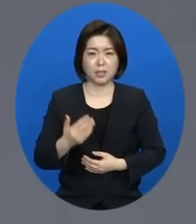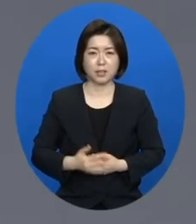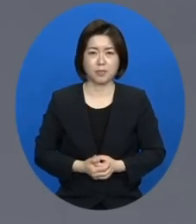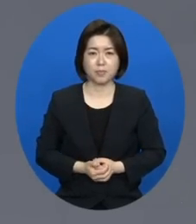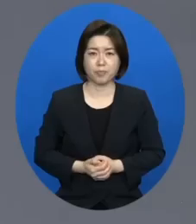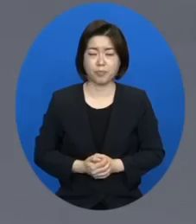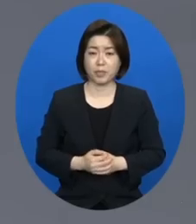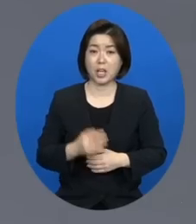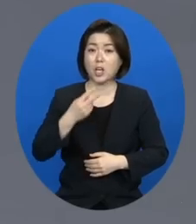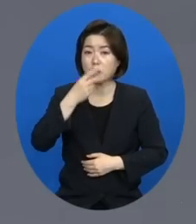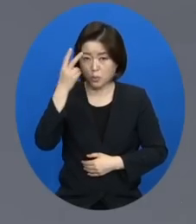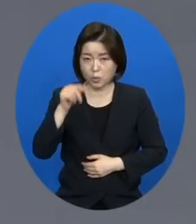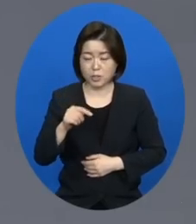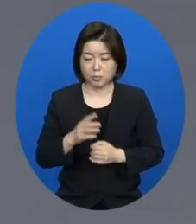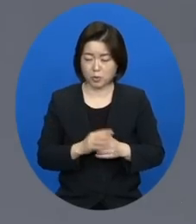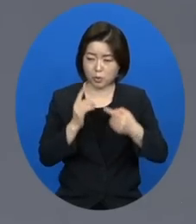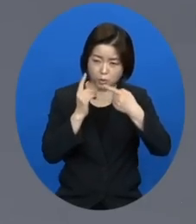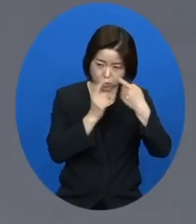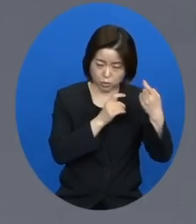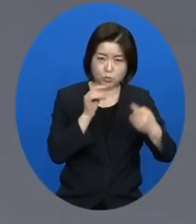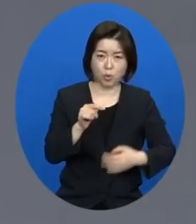그러니까 요셉도 유혹을